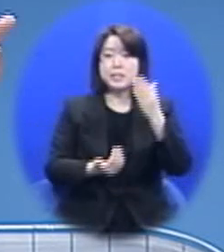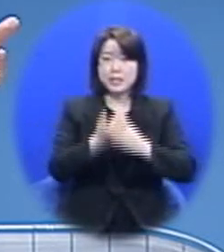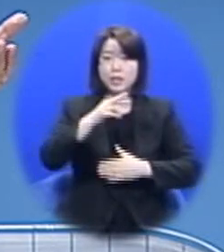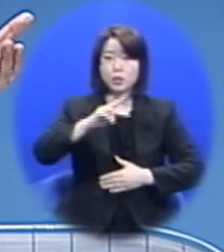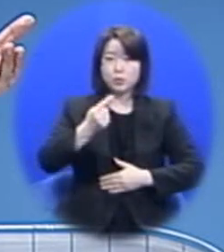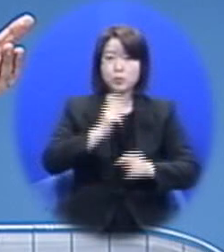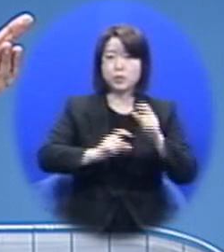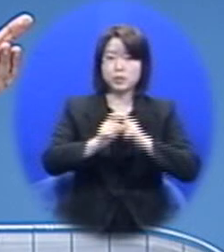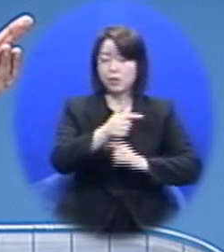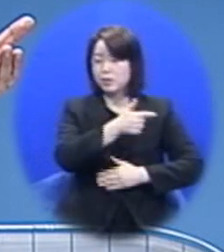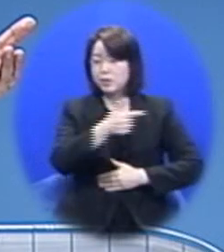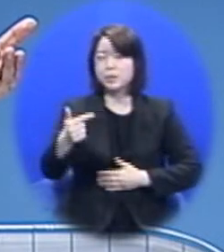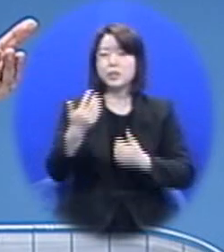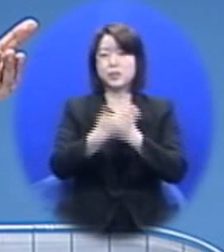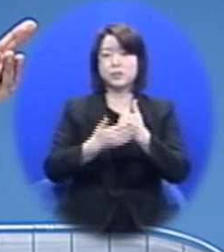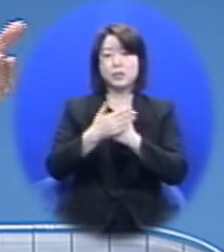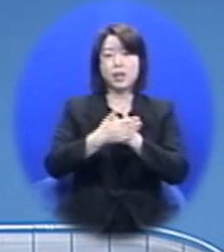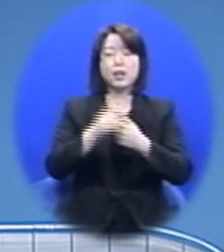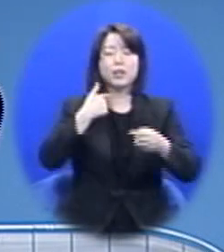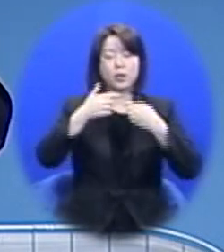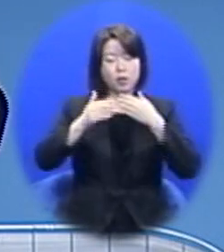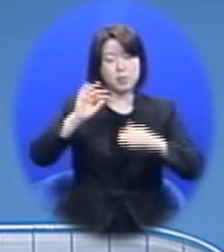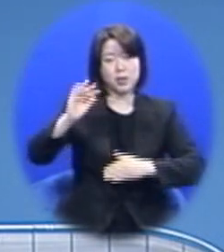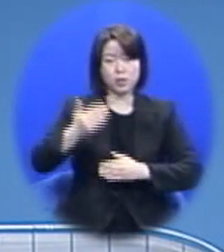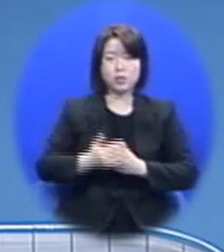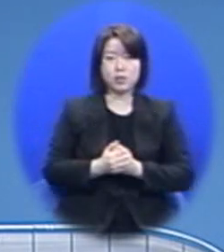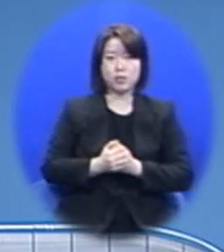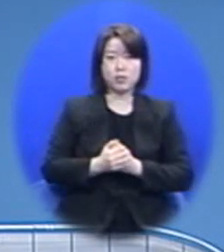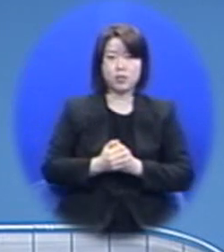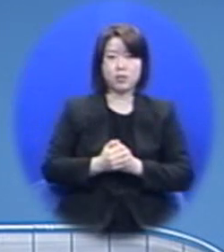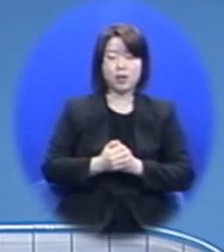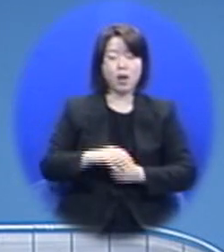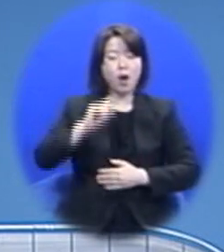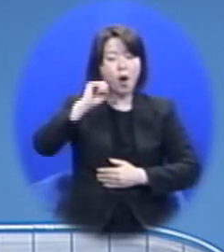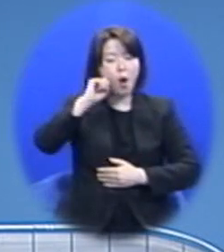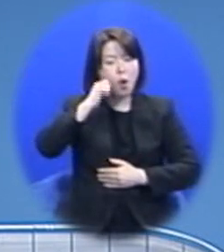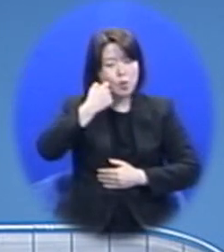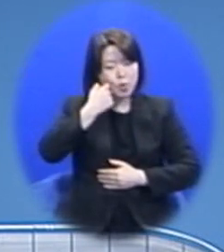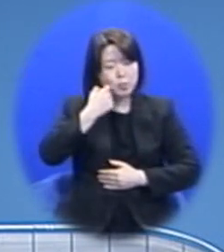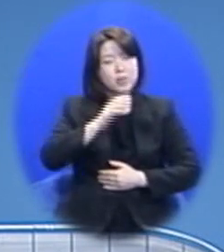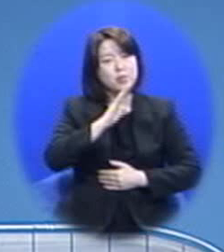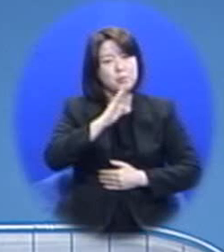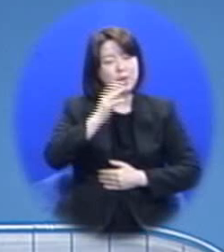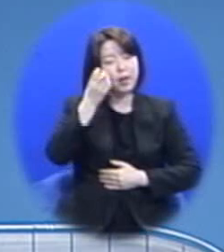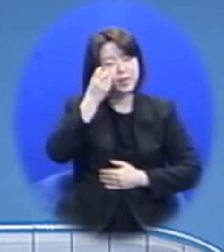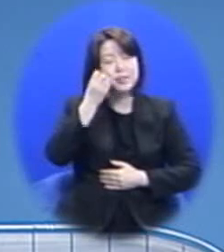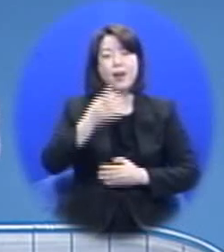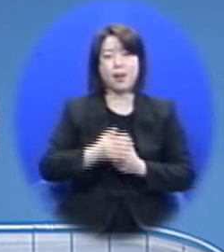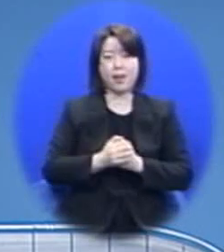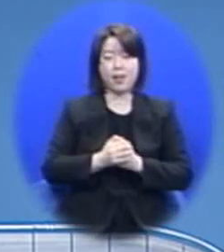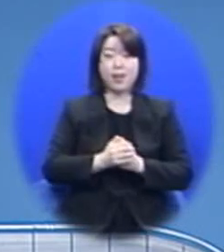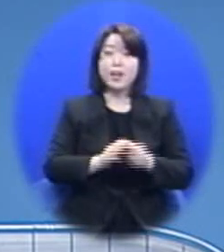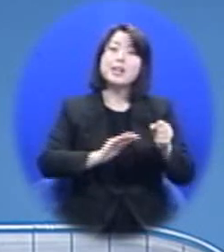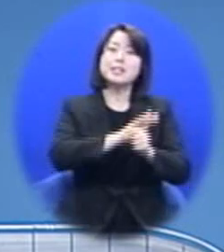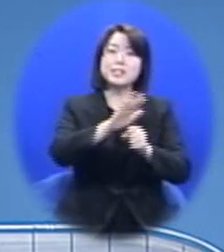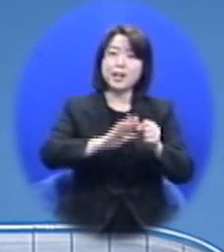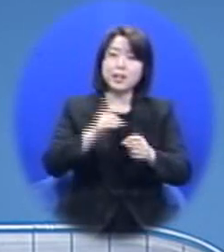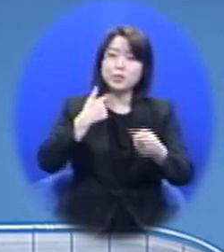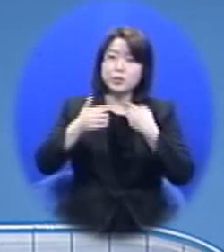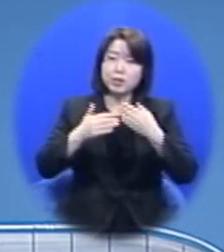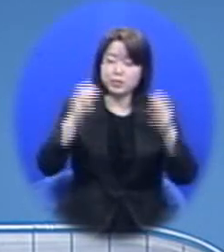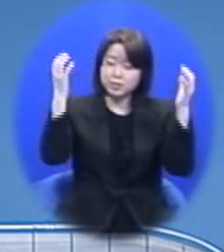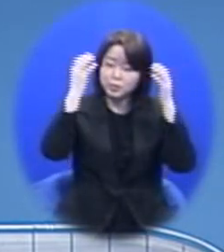큰 은혜를 경험하게 됩니다. 어려움이 참 신비해요. 사랑으로 겪는